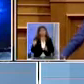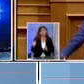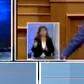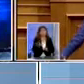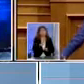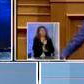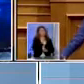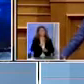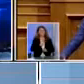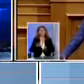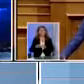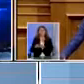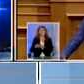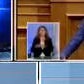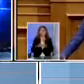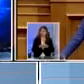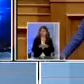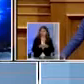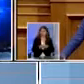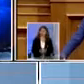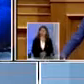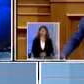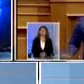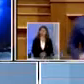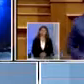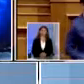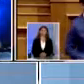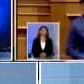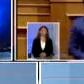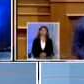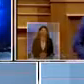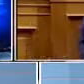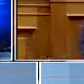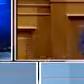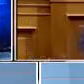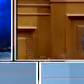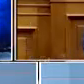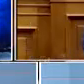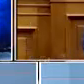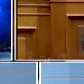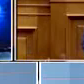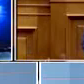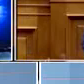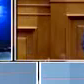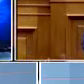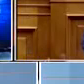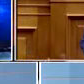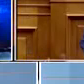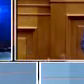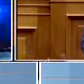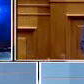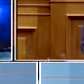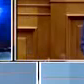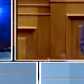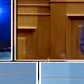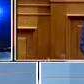αρχή. Ακριβώς για να κάνουμε καλούς λογαριασμούς. Στο κομμάτι των εργασιακών. Γι' αυτό και έστειλα τα 9 σημεία. Ένα των 9 σημείων ήταν η απλή αναλογική.